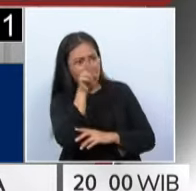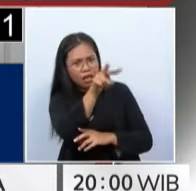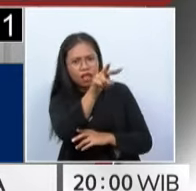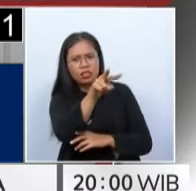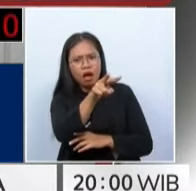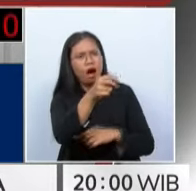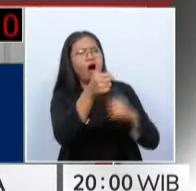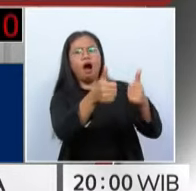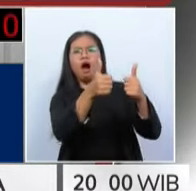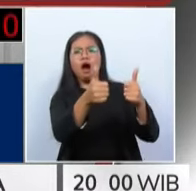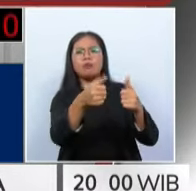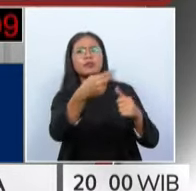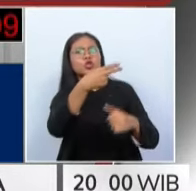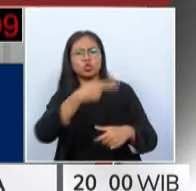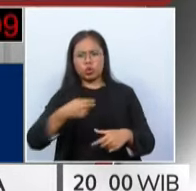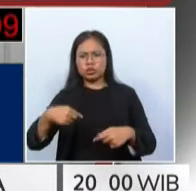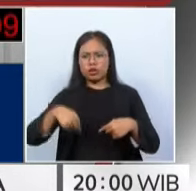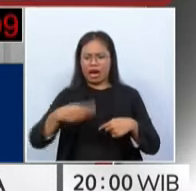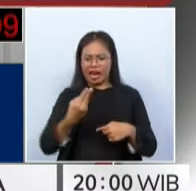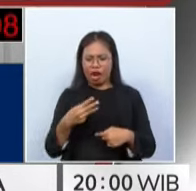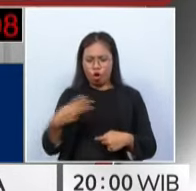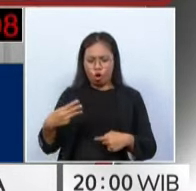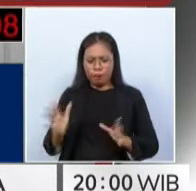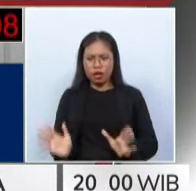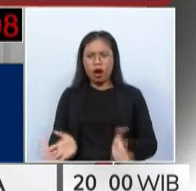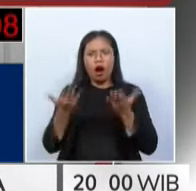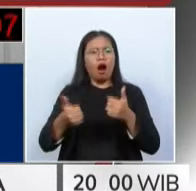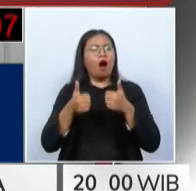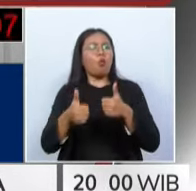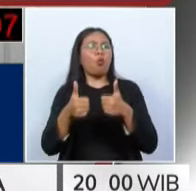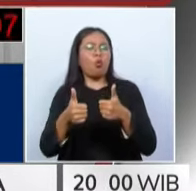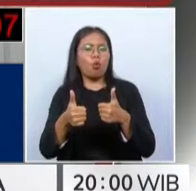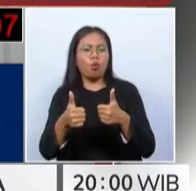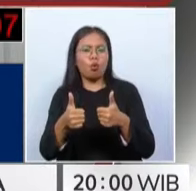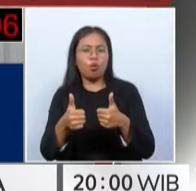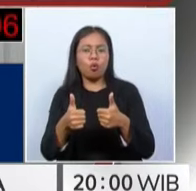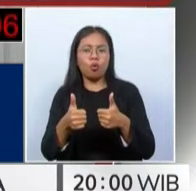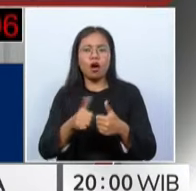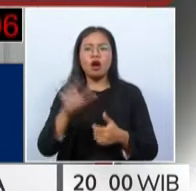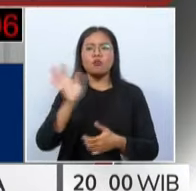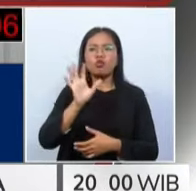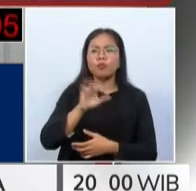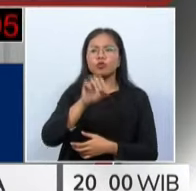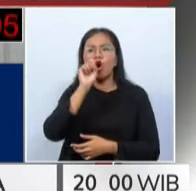ekonomi kita jadi tidak hanya